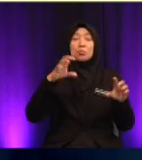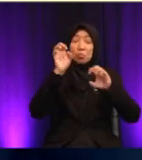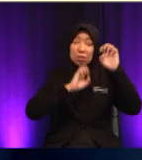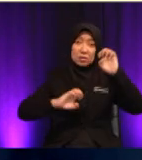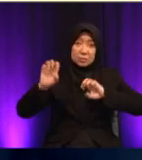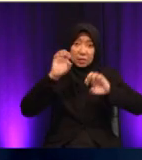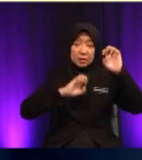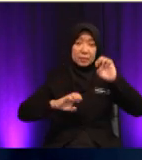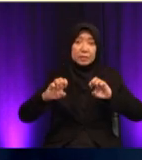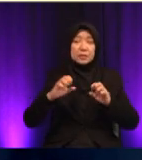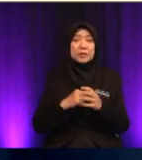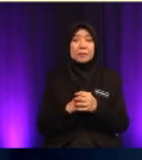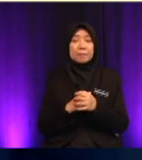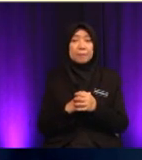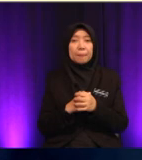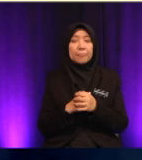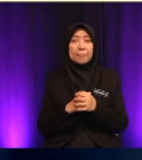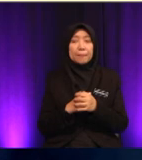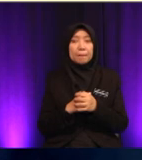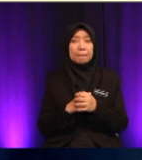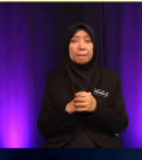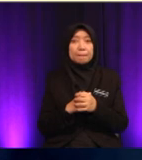yang merupakan Zara Windows